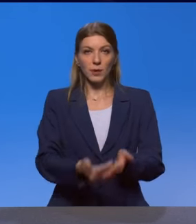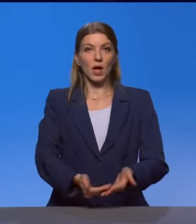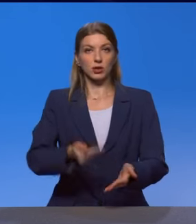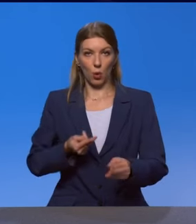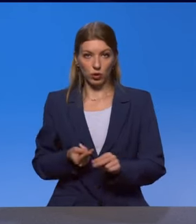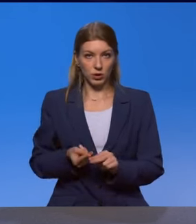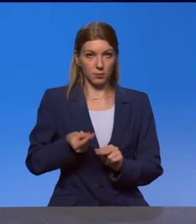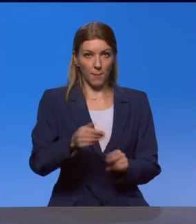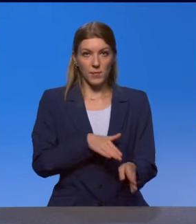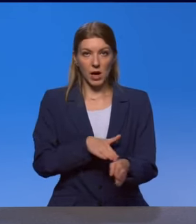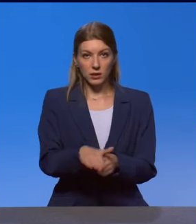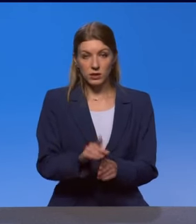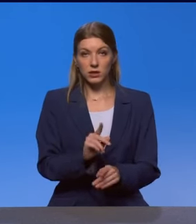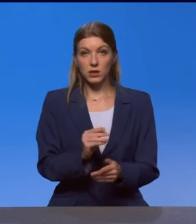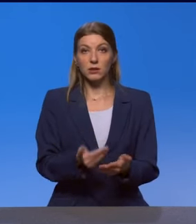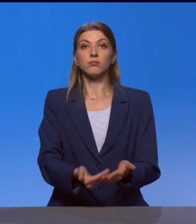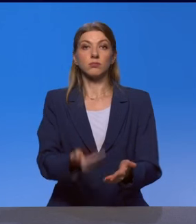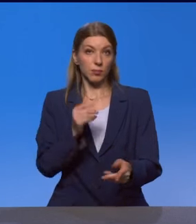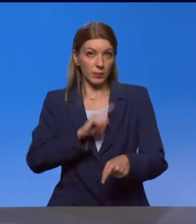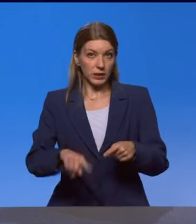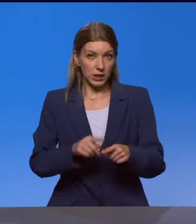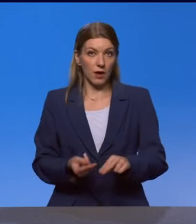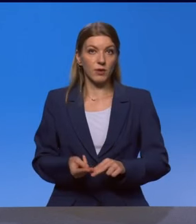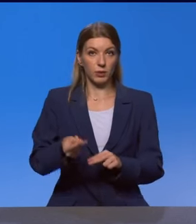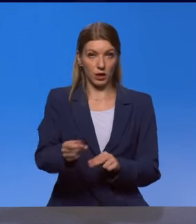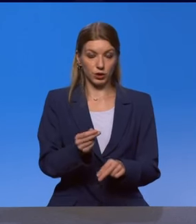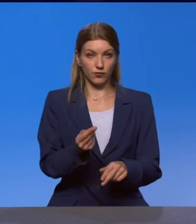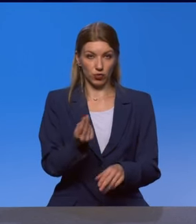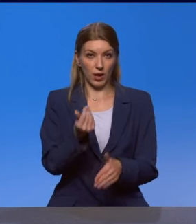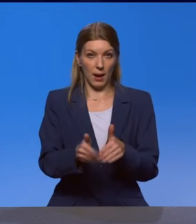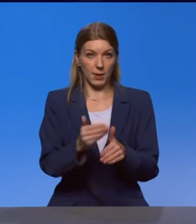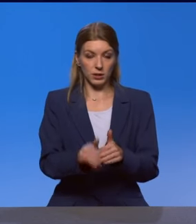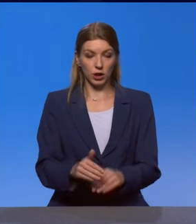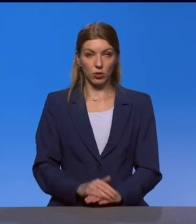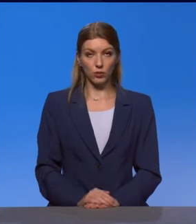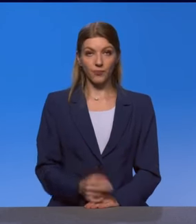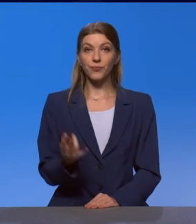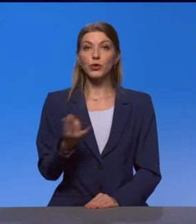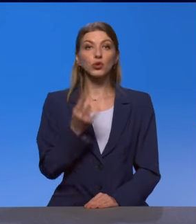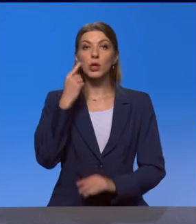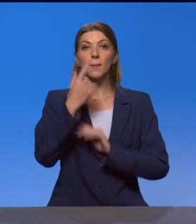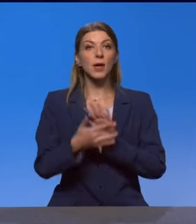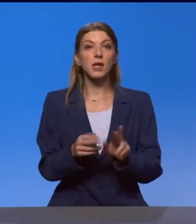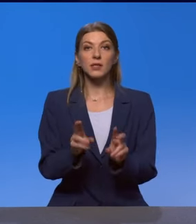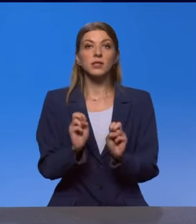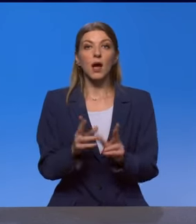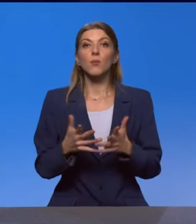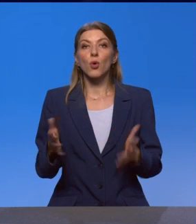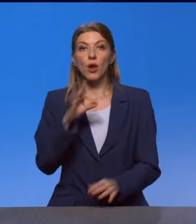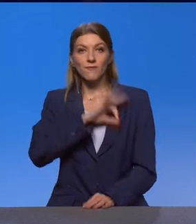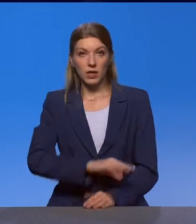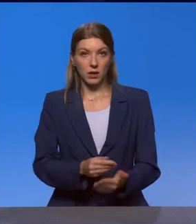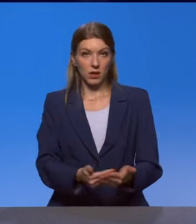и гасят ипотеку быстрее. Тут нужно понять схему, по которой выгоднее досрочно